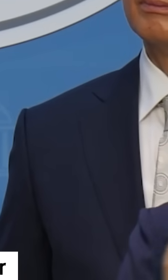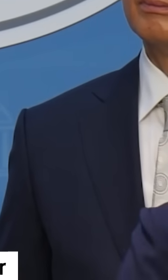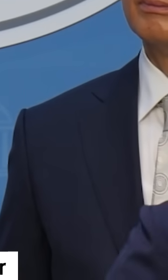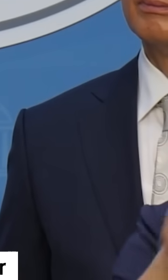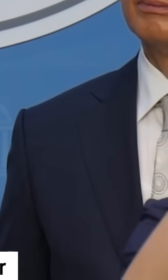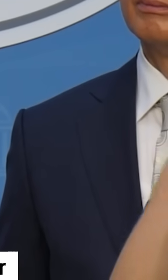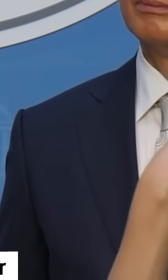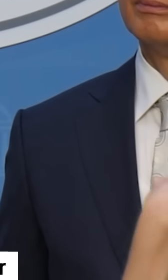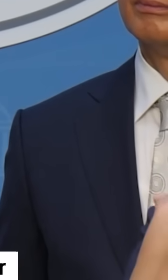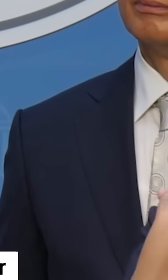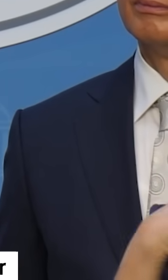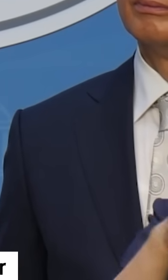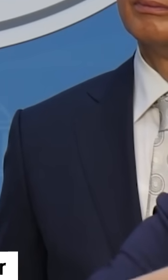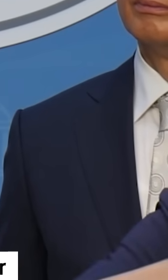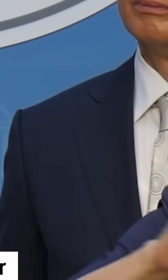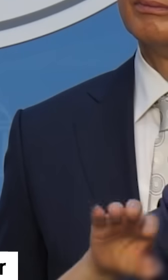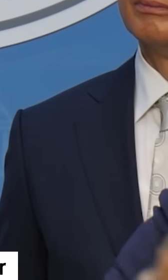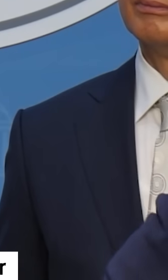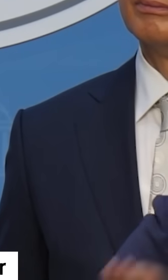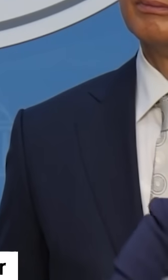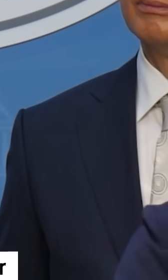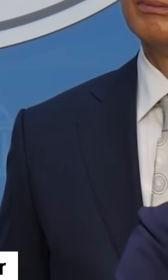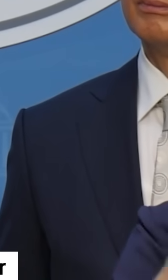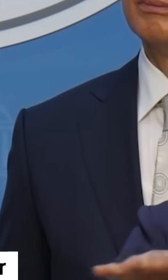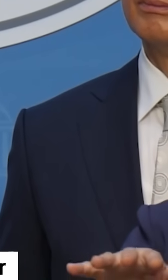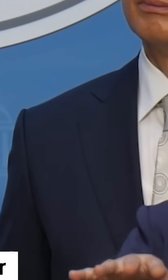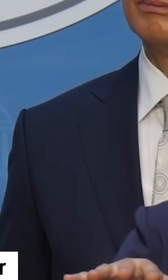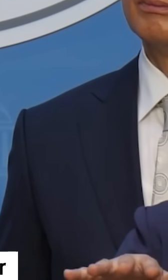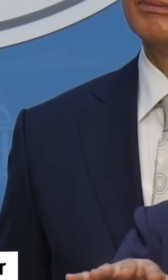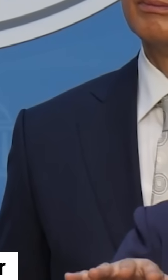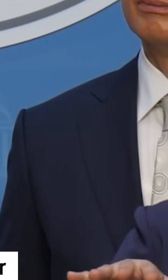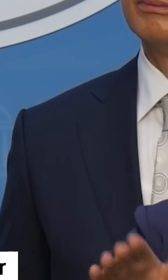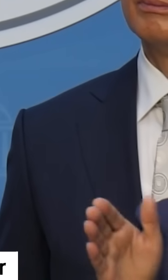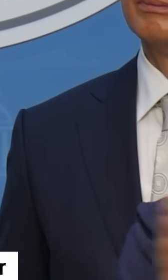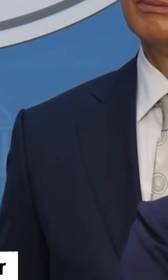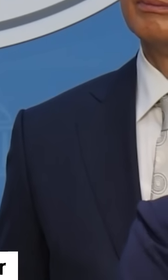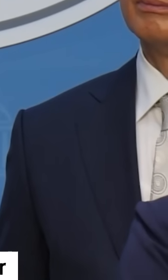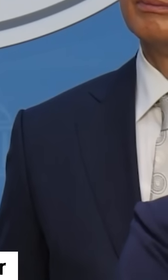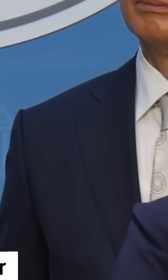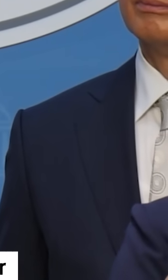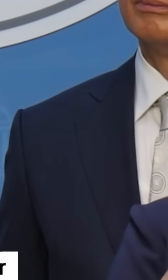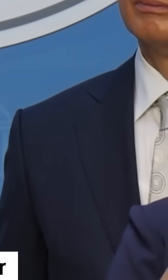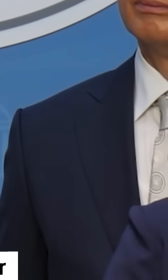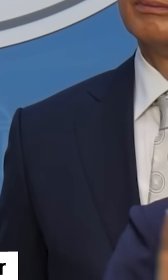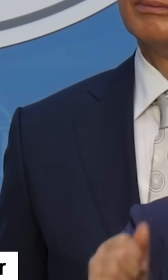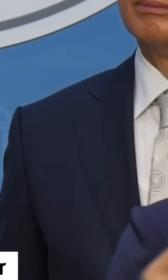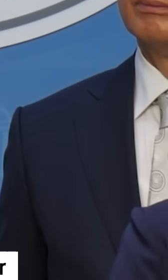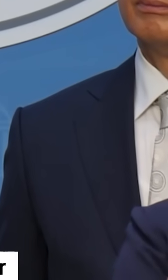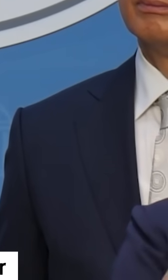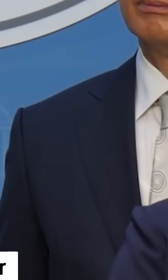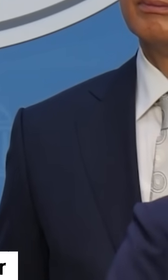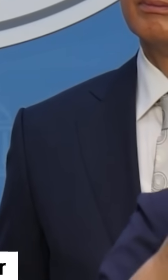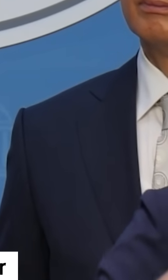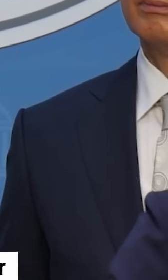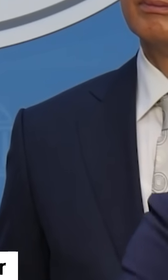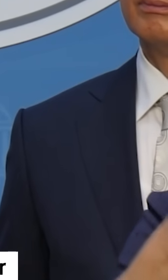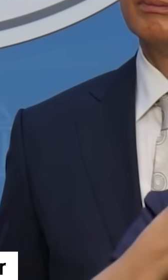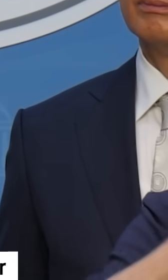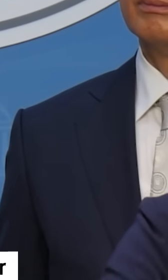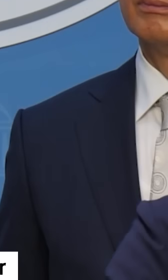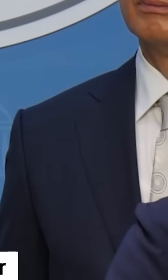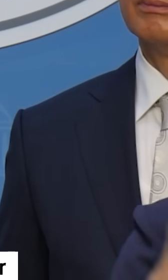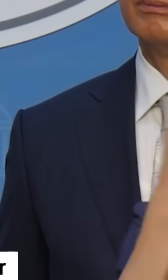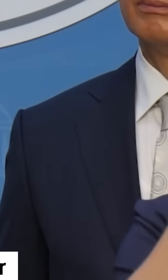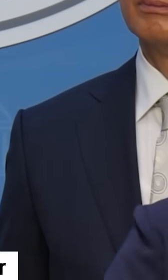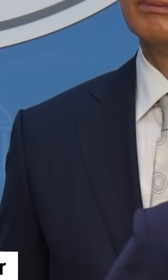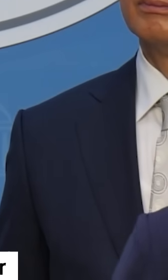우리 정부는 오염수 방류가 우리 해안과 우리 수산물과 우리 생명, 우리 국민들 생명에 미치는 영향을 꼼꼼히 따져야